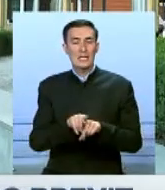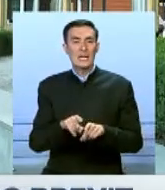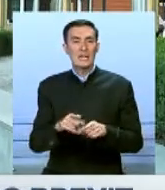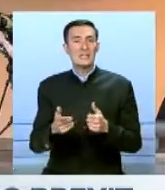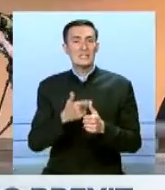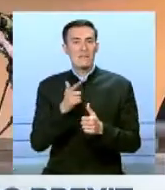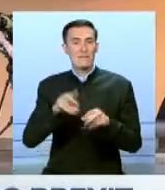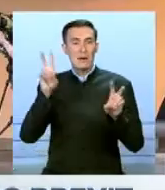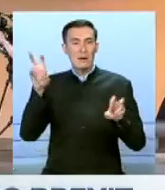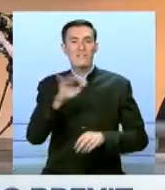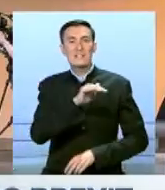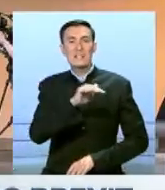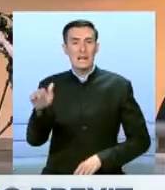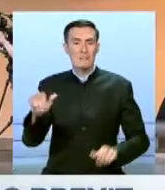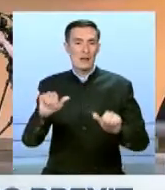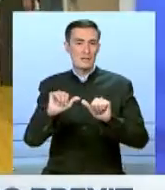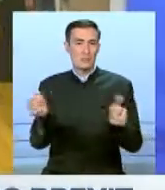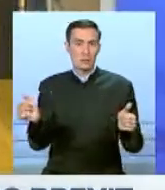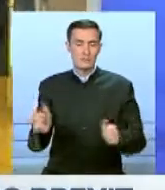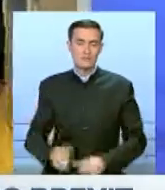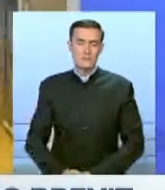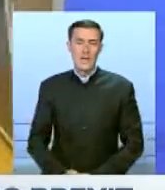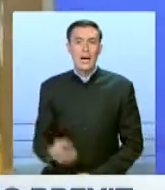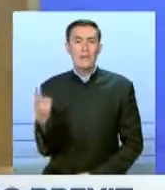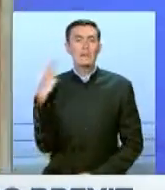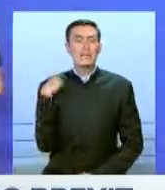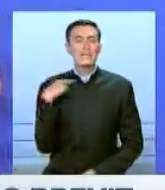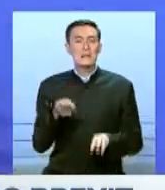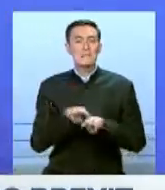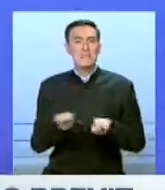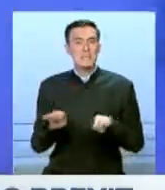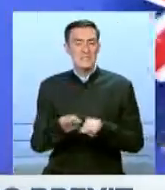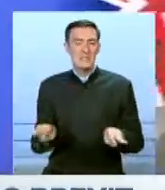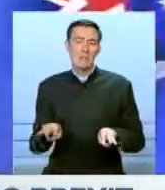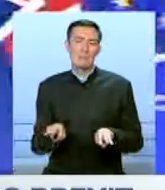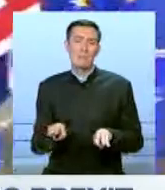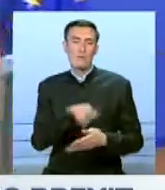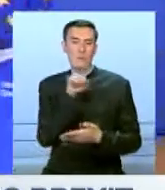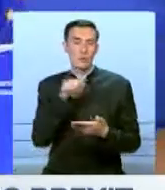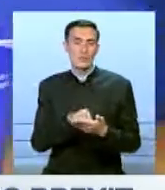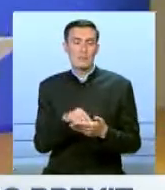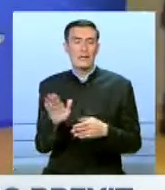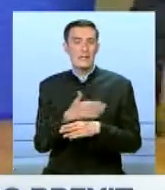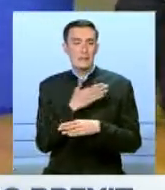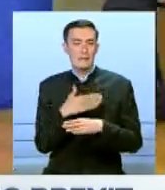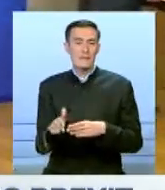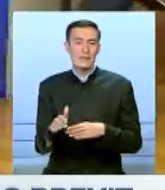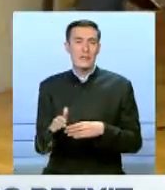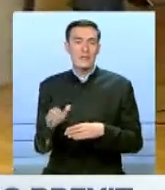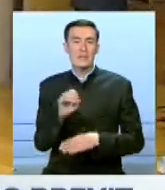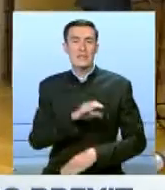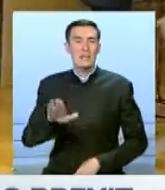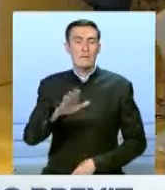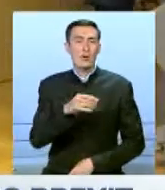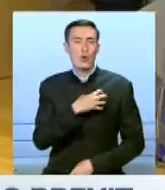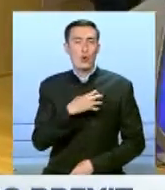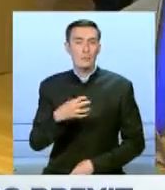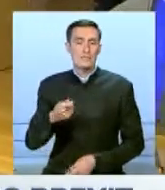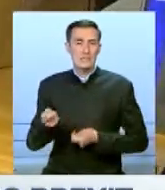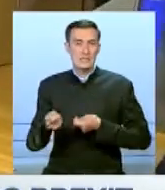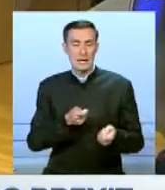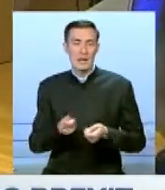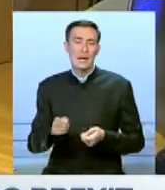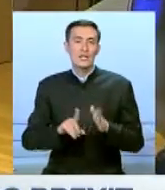называемом официальном разводе. Британский министр по делам Брексита Дэвид Дэвис и еврокомиссар по внутренней торговле Мишель